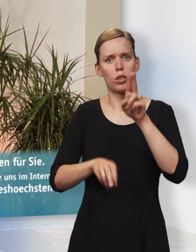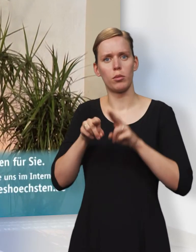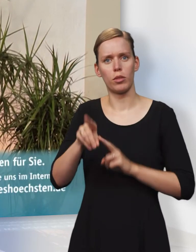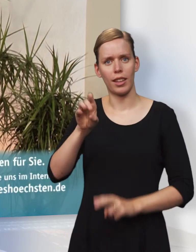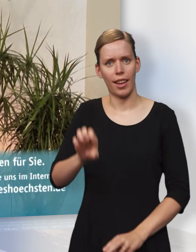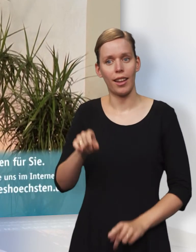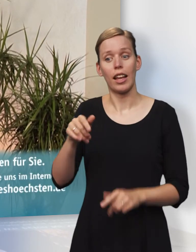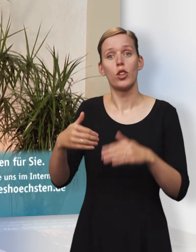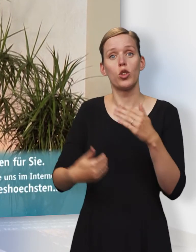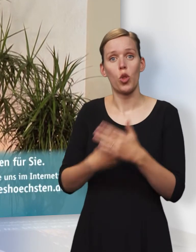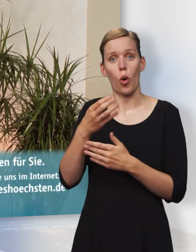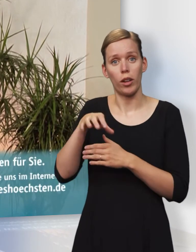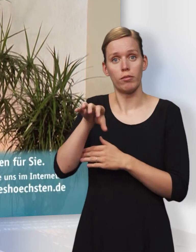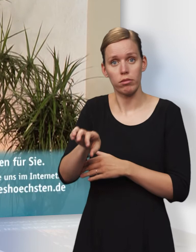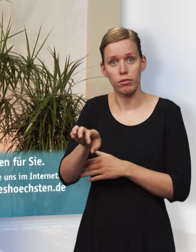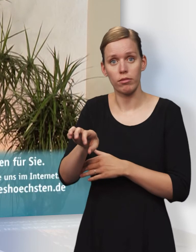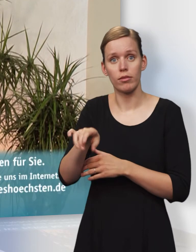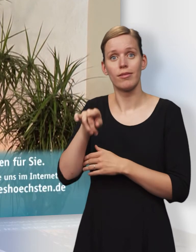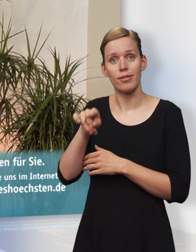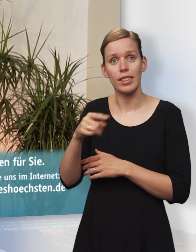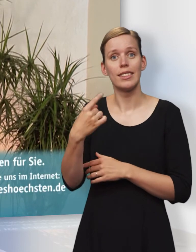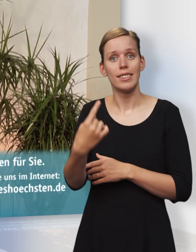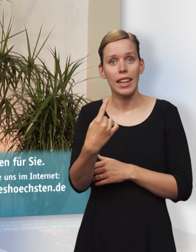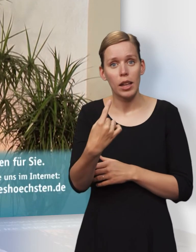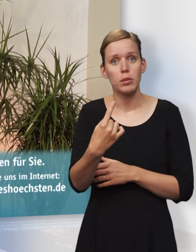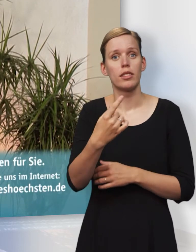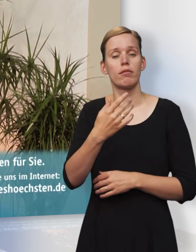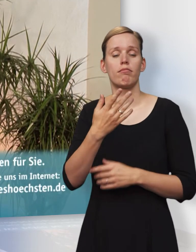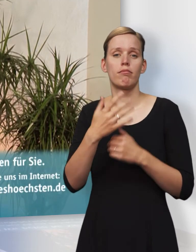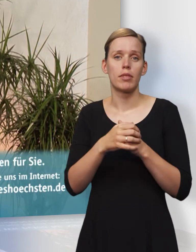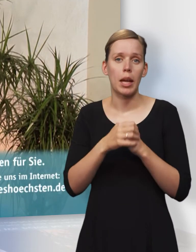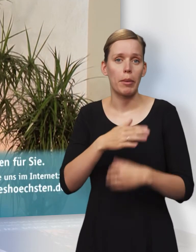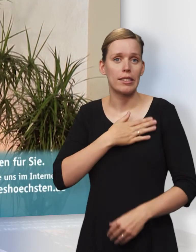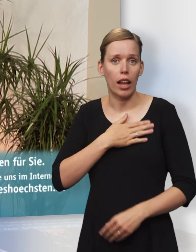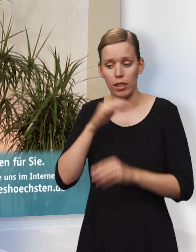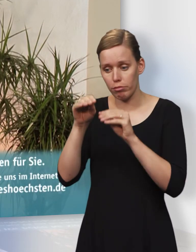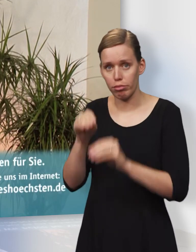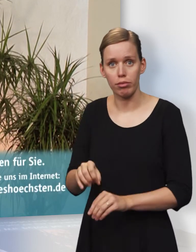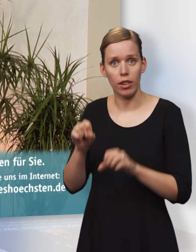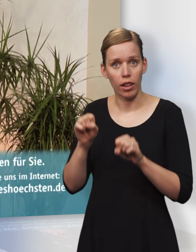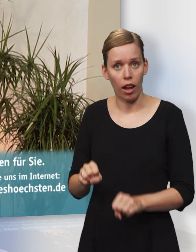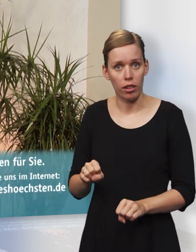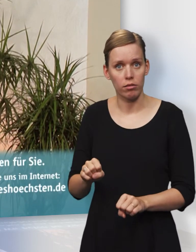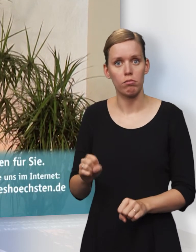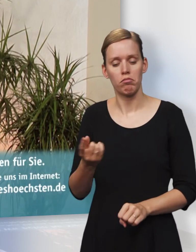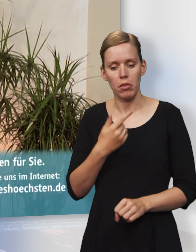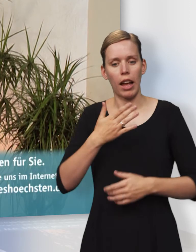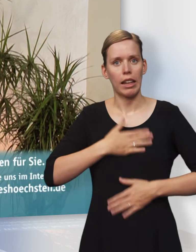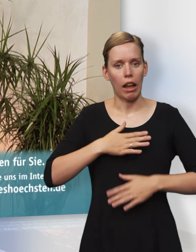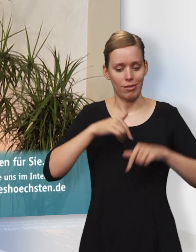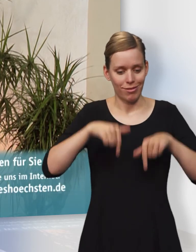www.stundedeshoechsten.de eine neue Rubrik eingerichtet haben, in der Sie Ihre Gebetsanliegen hinterlassen können, die wir dann gerne hier